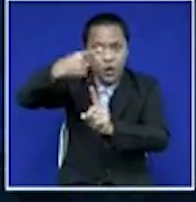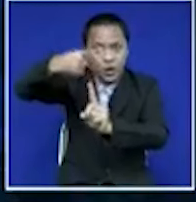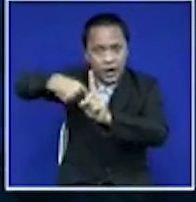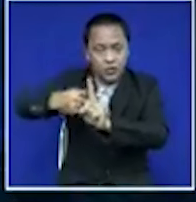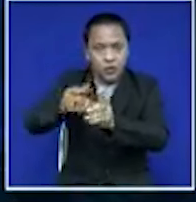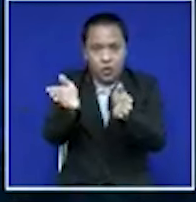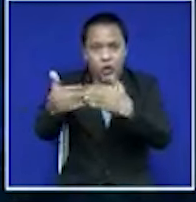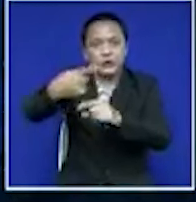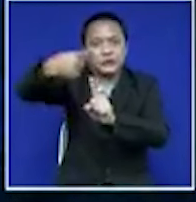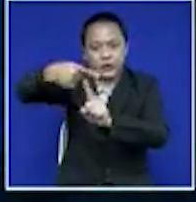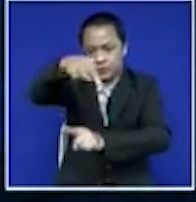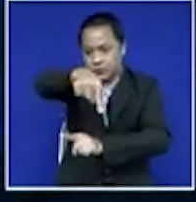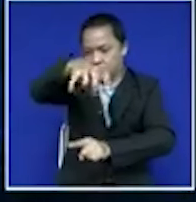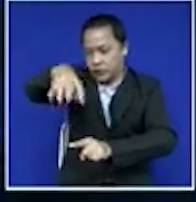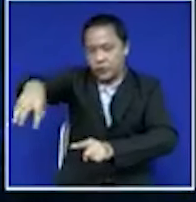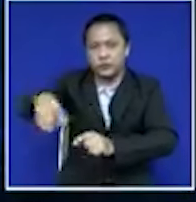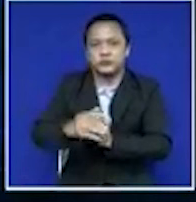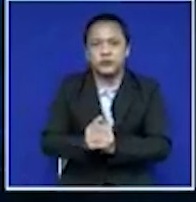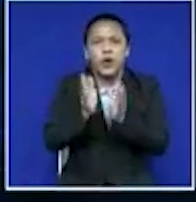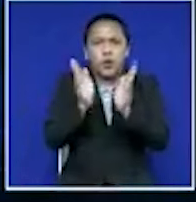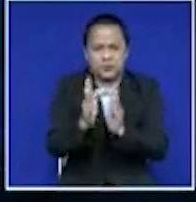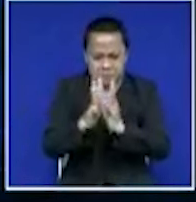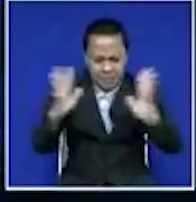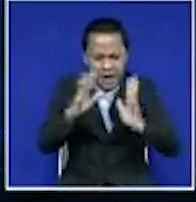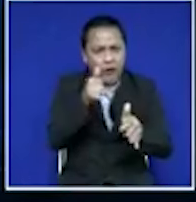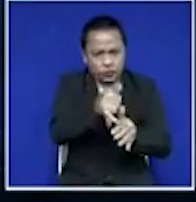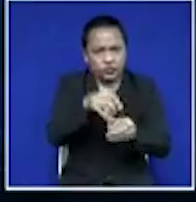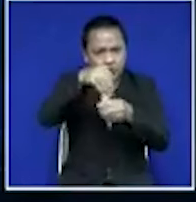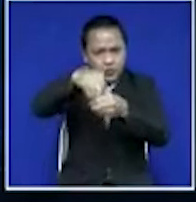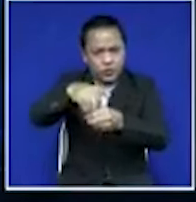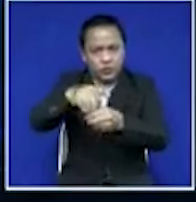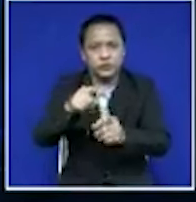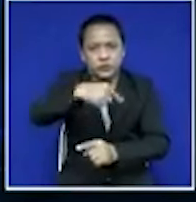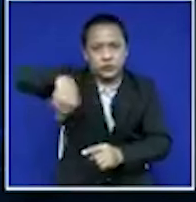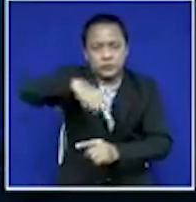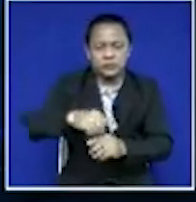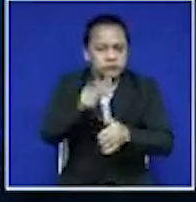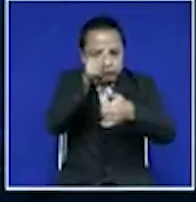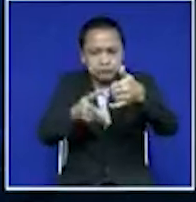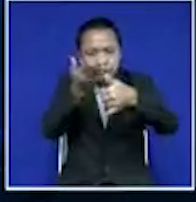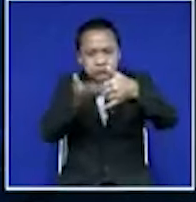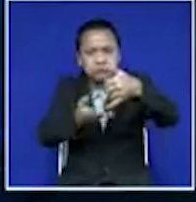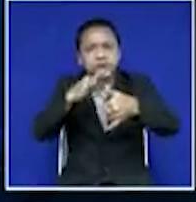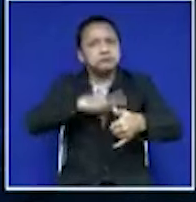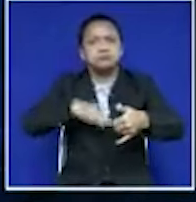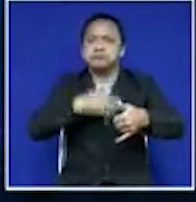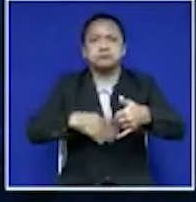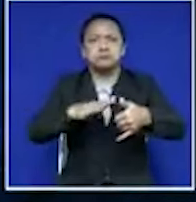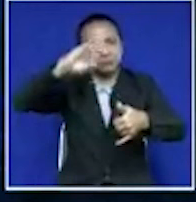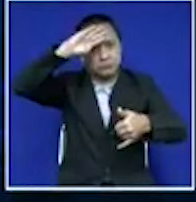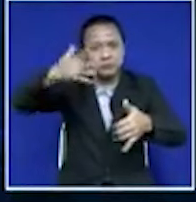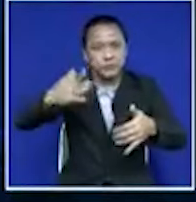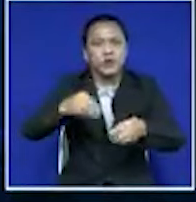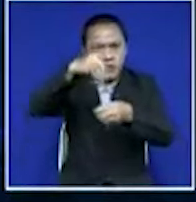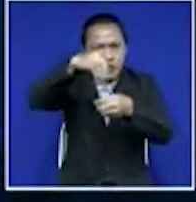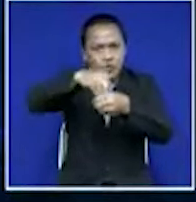าพักอาศัยอยู่เนื่องจากจำนวนเยอะนะครับแล้วก็ส่วนใหญ่ไม่มีอาการเราก็ให้พวกเขาอ